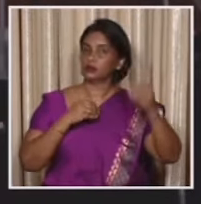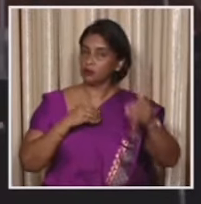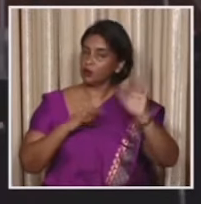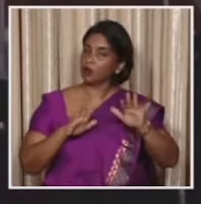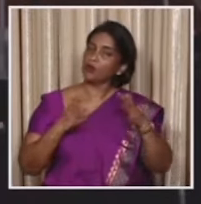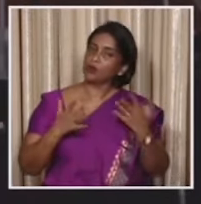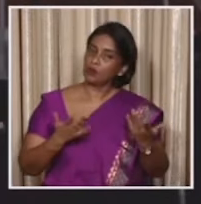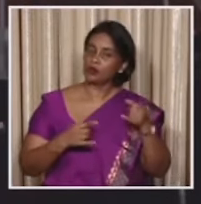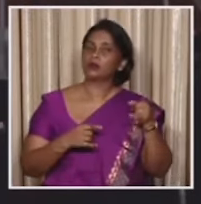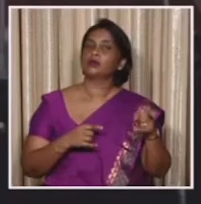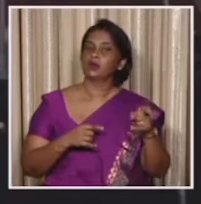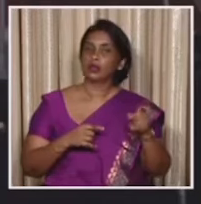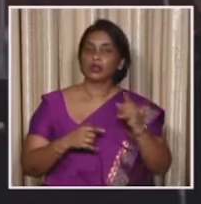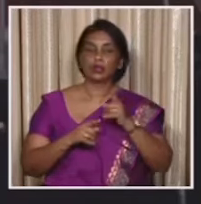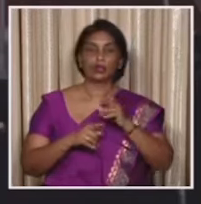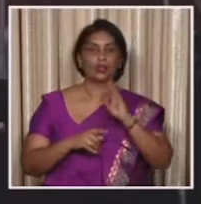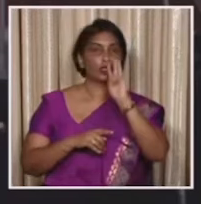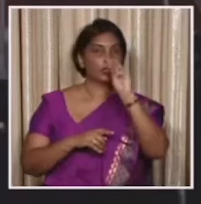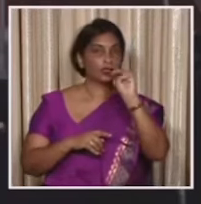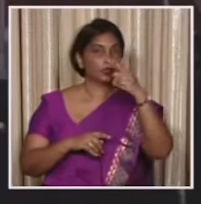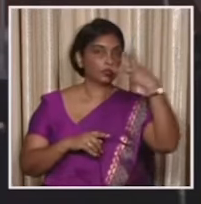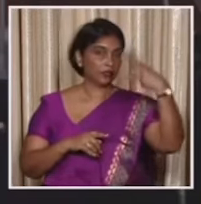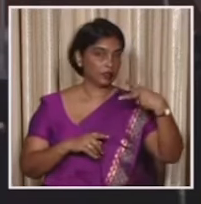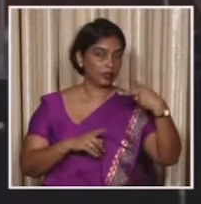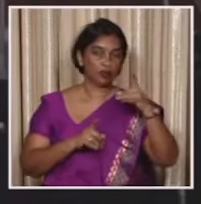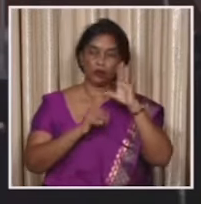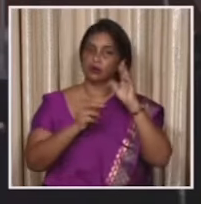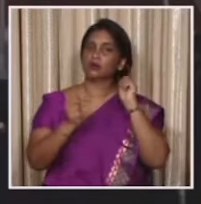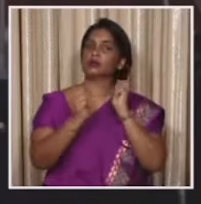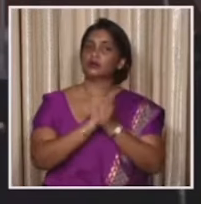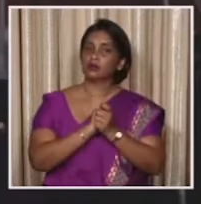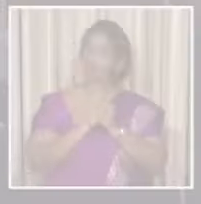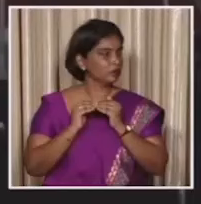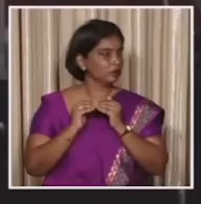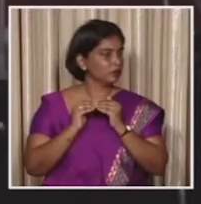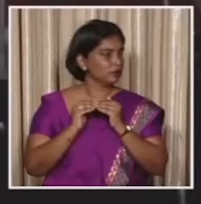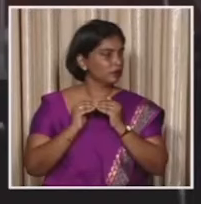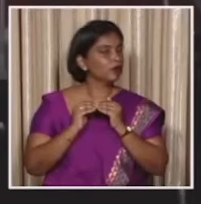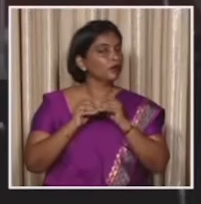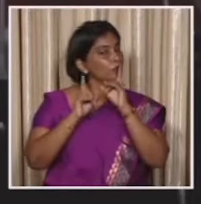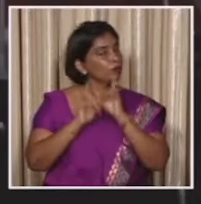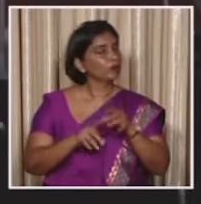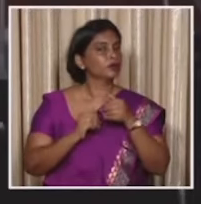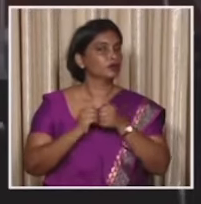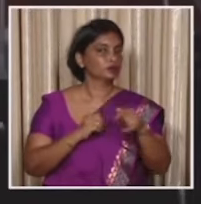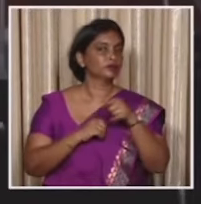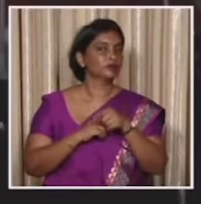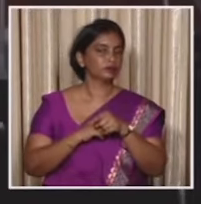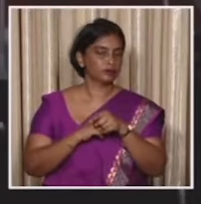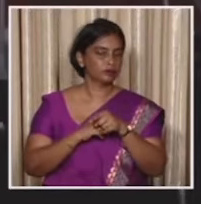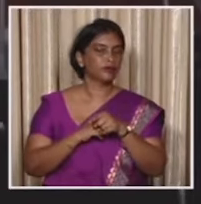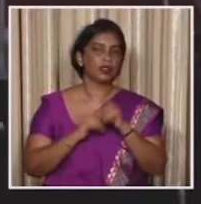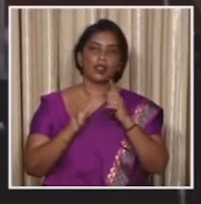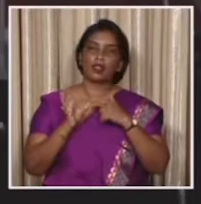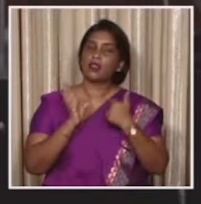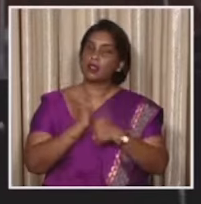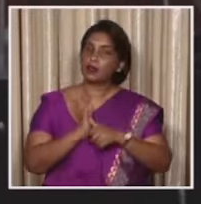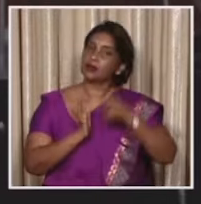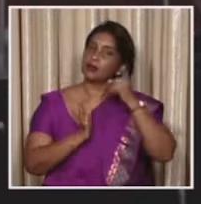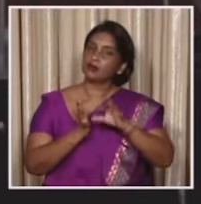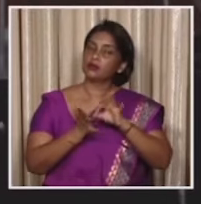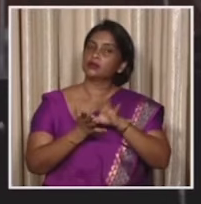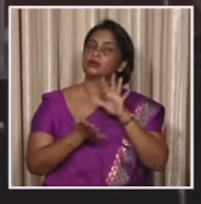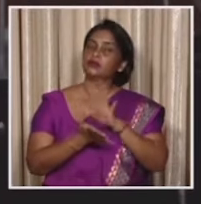හෝ 32 වගන්තිය සංශෝධනය කිරීමට හෝ ඊට පටහැනි පනතක් සම්මත